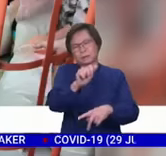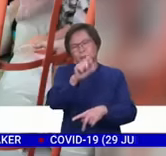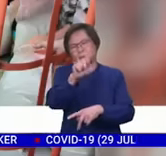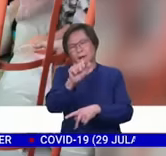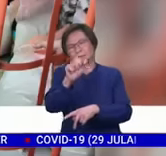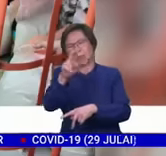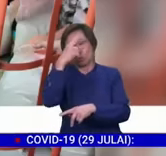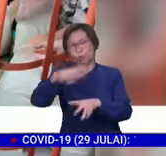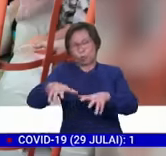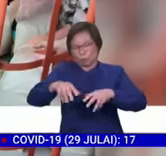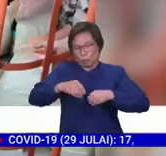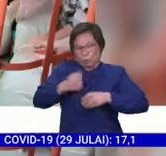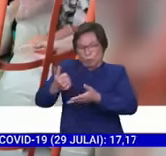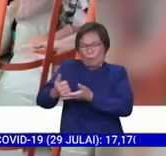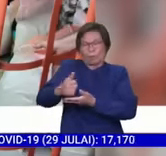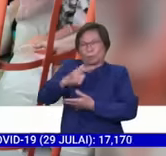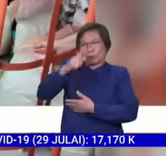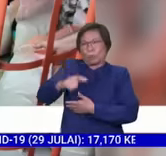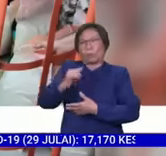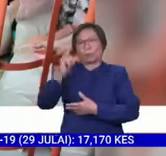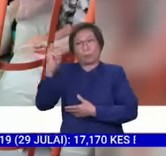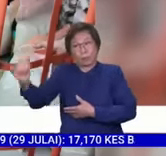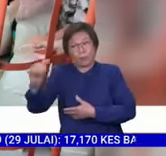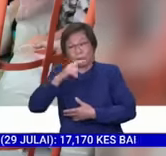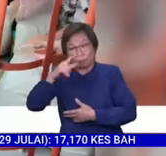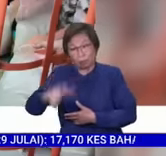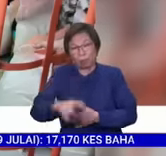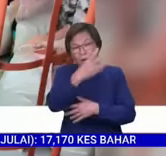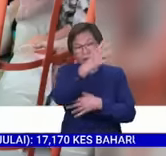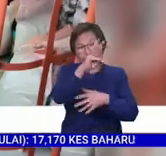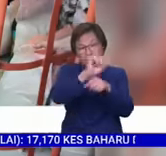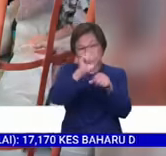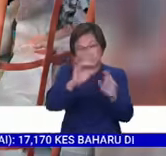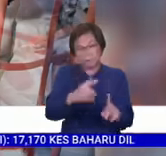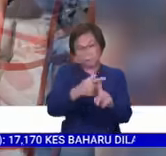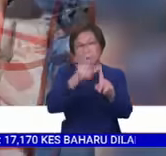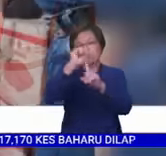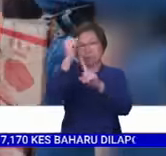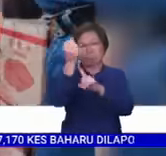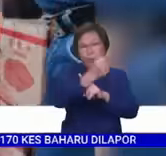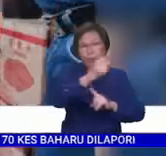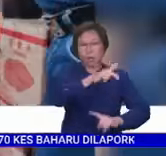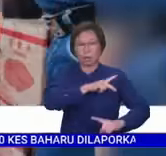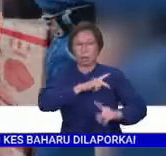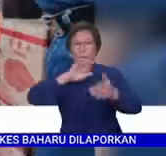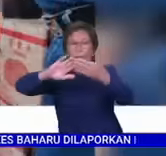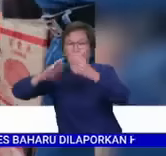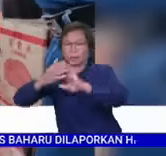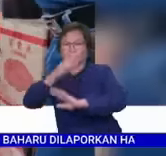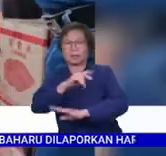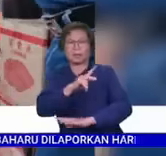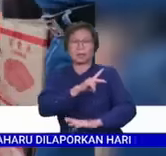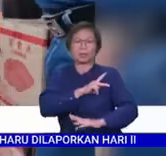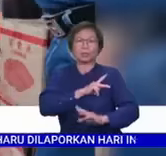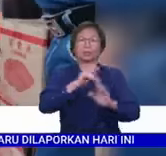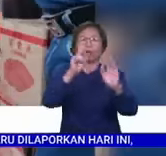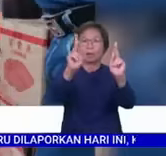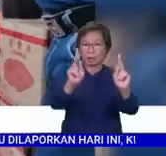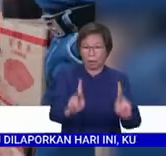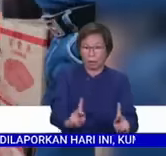untuk menerima bantuan berkenaan selama 16 orang petugas daripada persatuan ketua masyarakat dan ketua kaum